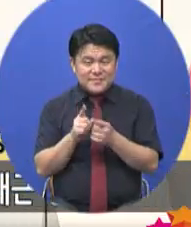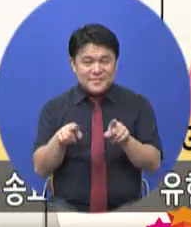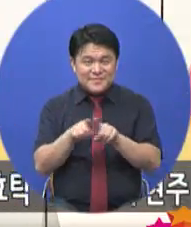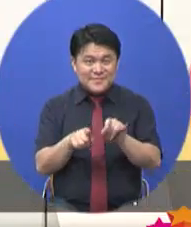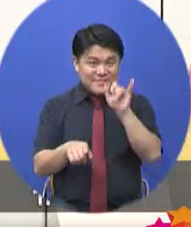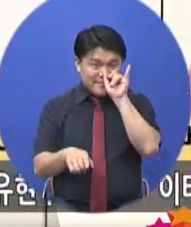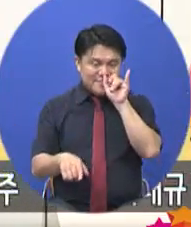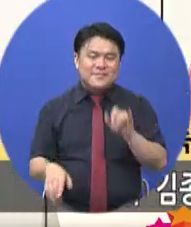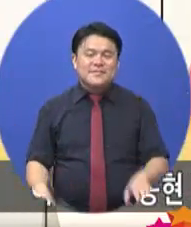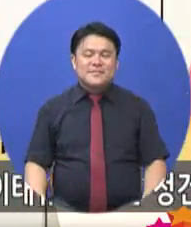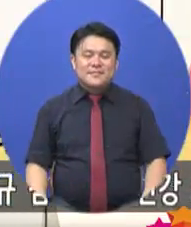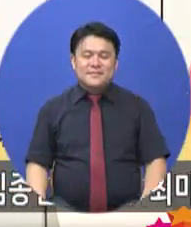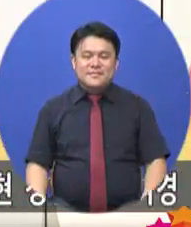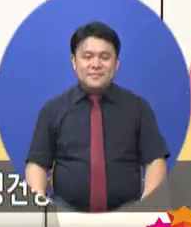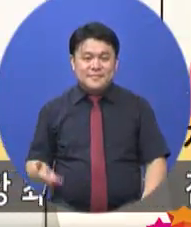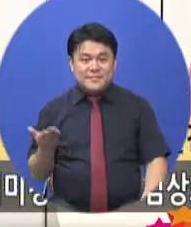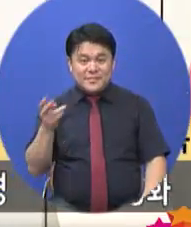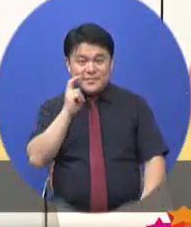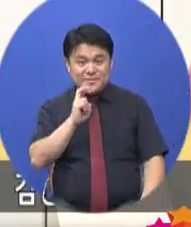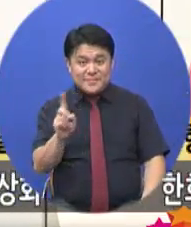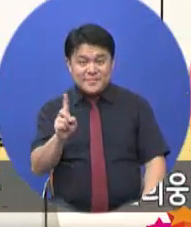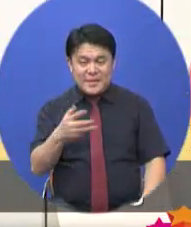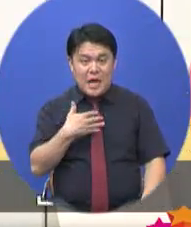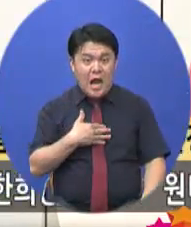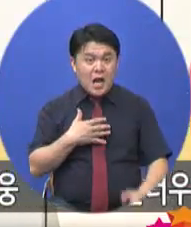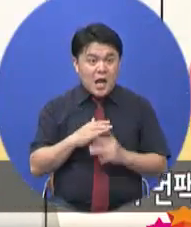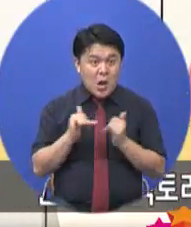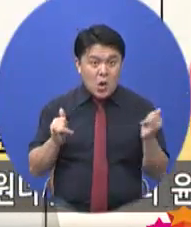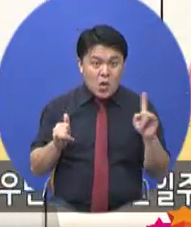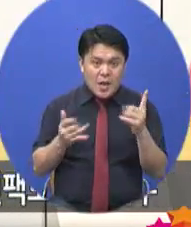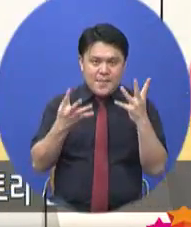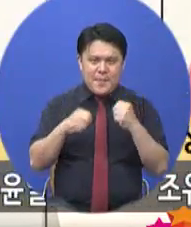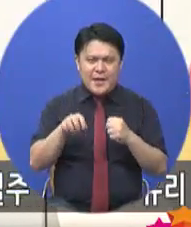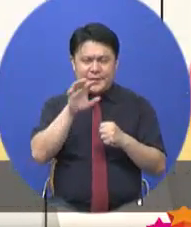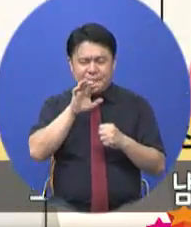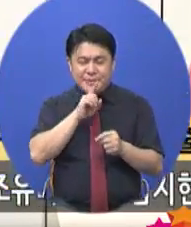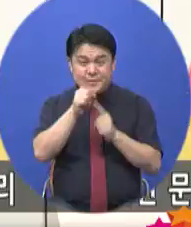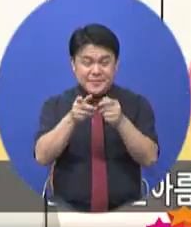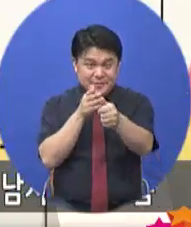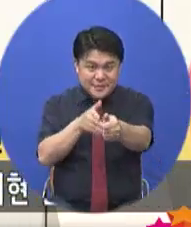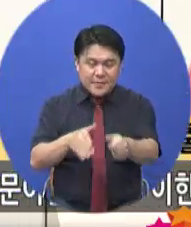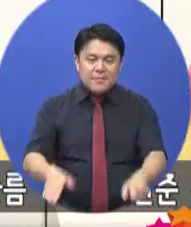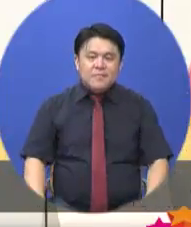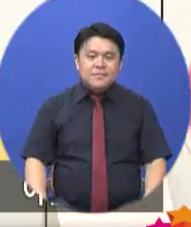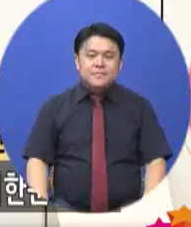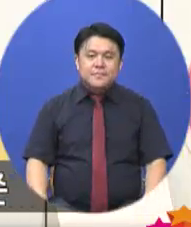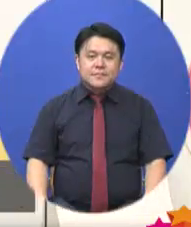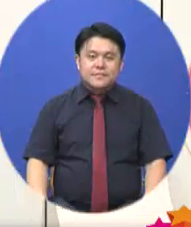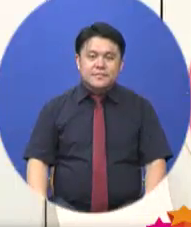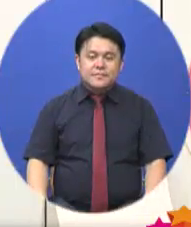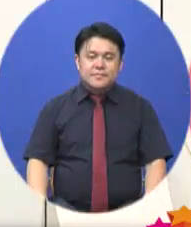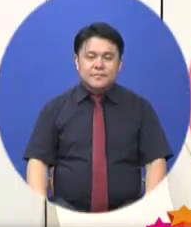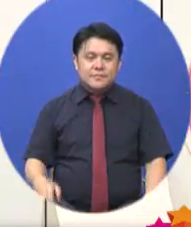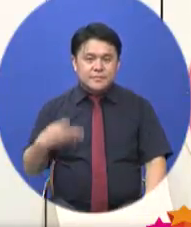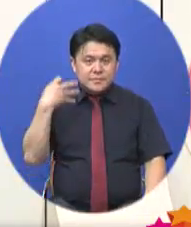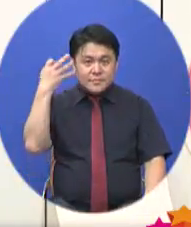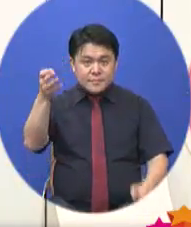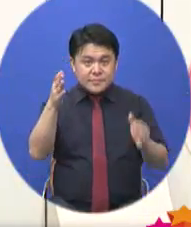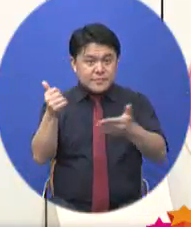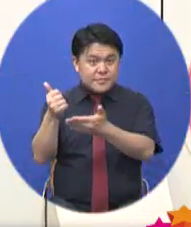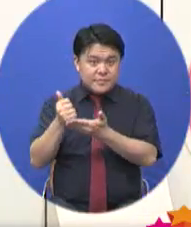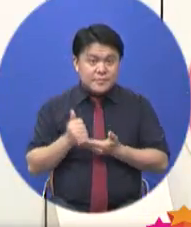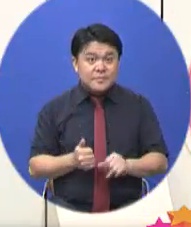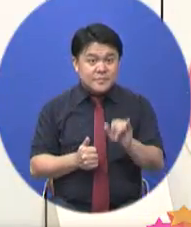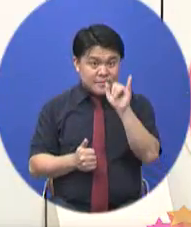선생님과 함께합니다. 김용만 선생님 노래 아시는 분들은 많이 신청해 주시고요. 2주 연속 김용만 선생님 모실